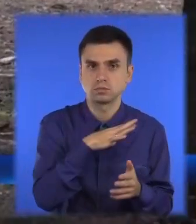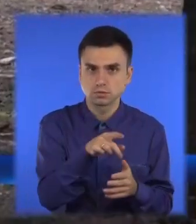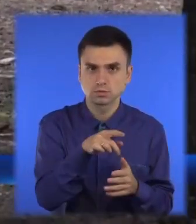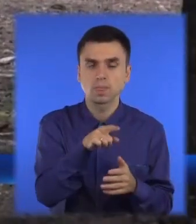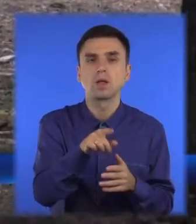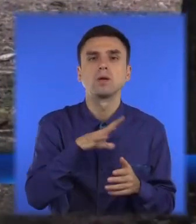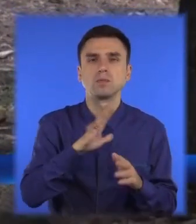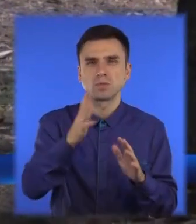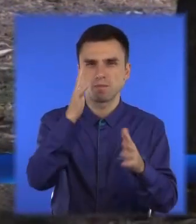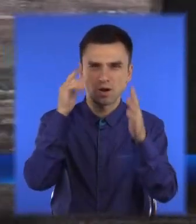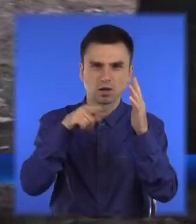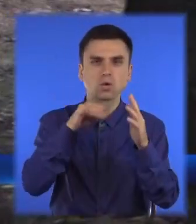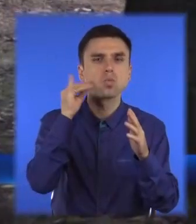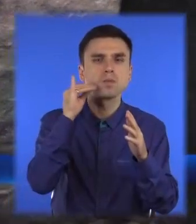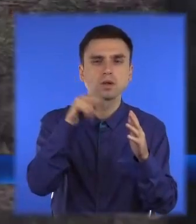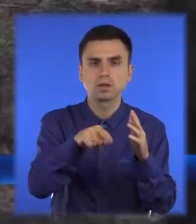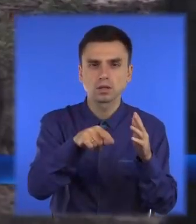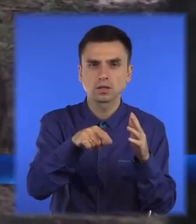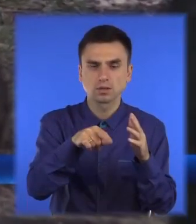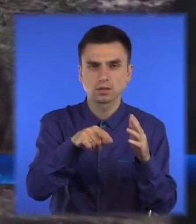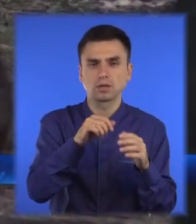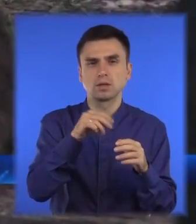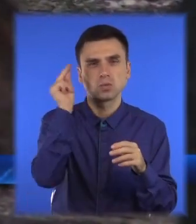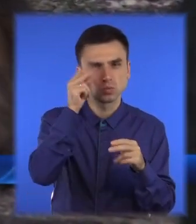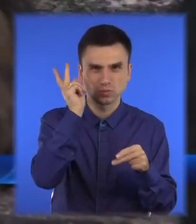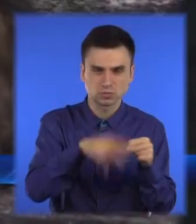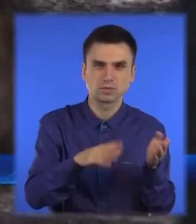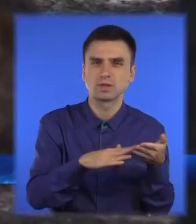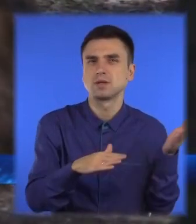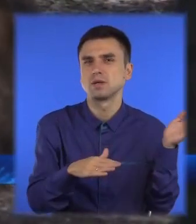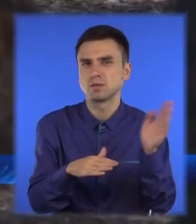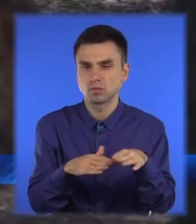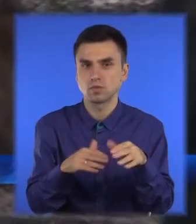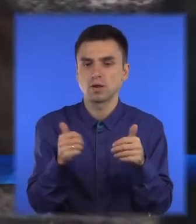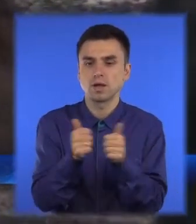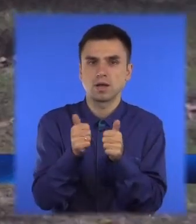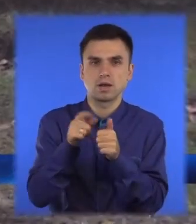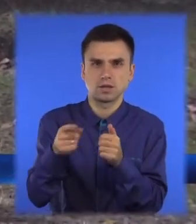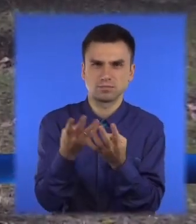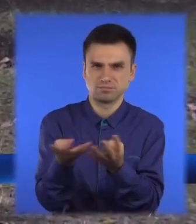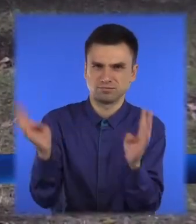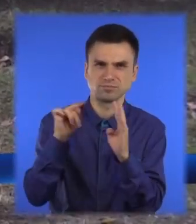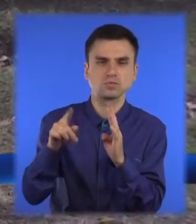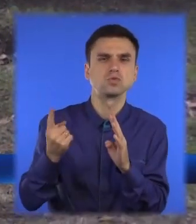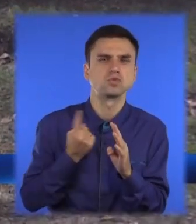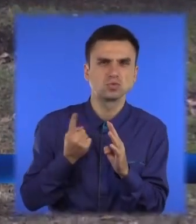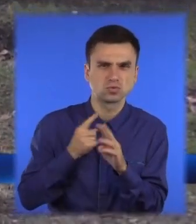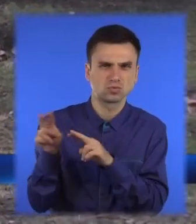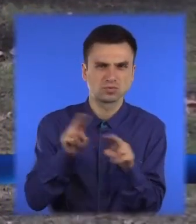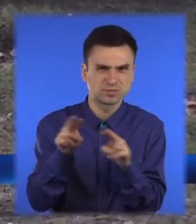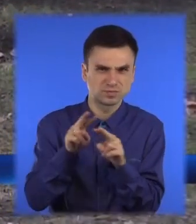з навчання. Ж раптом після посту охорони муніципальної гвардії на нього накинулися дві бездомні